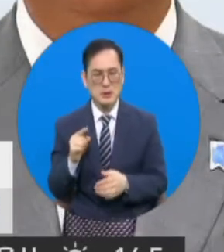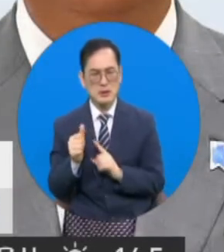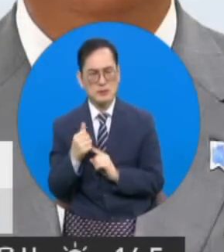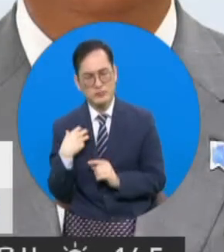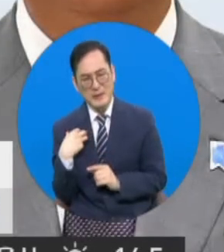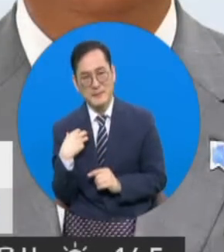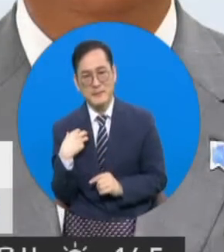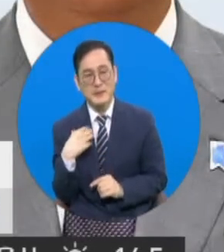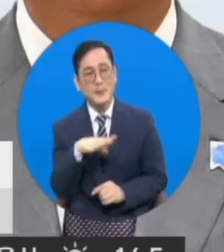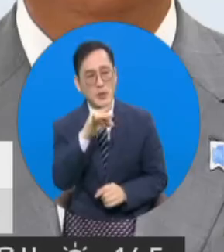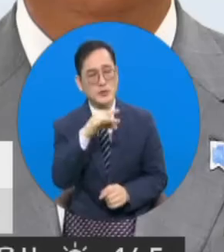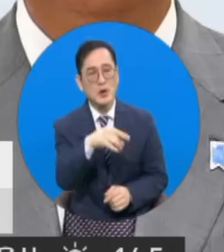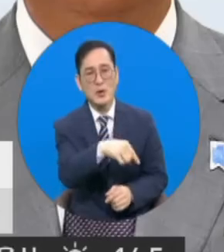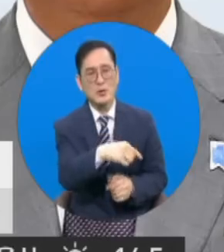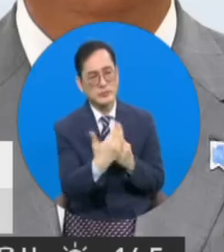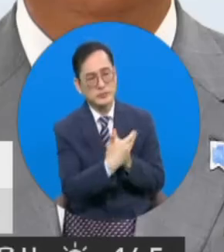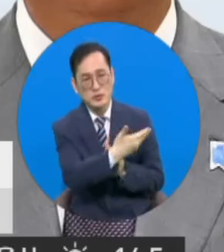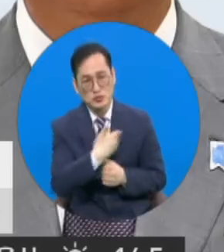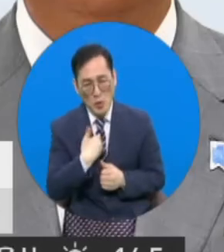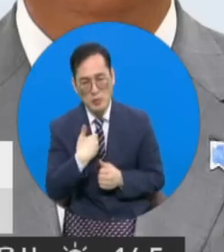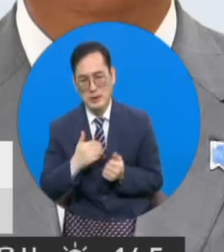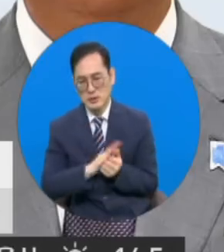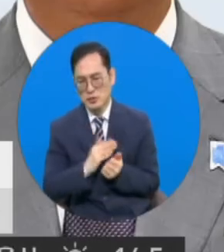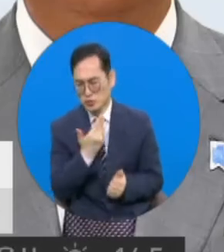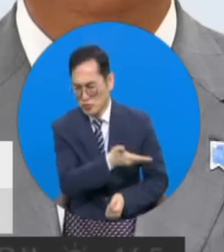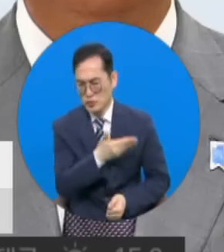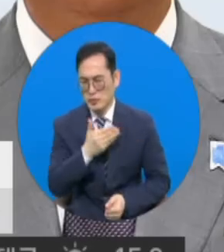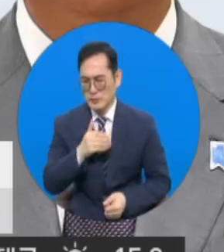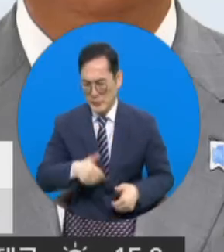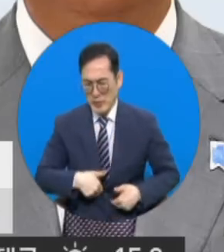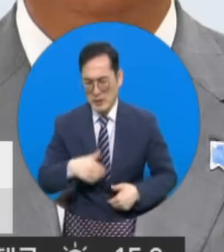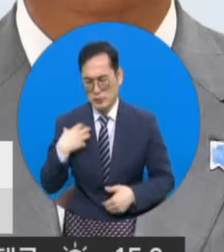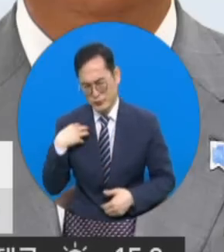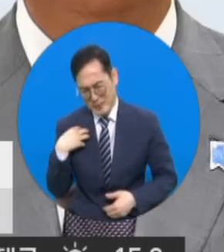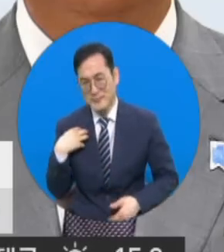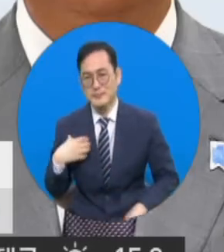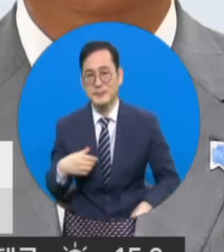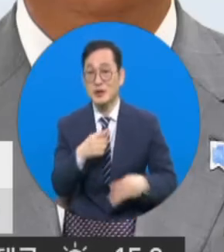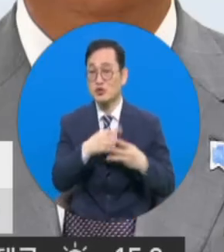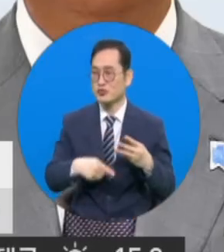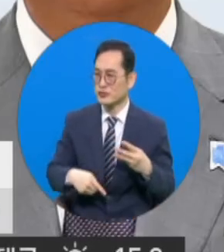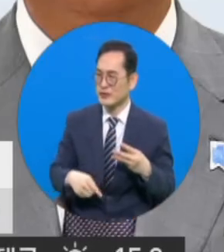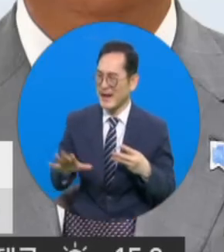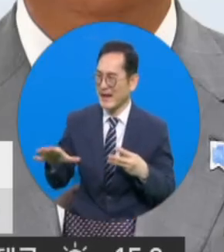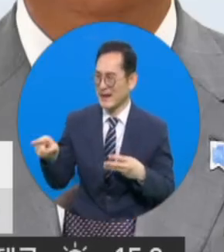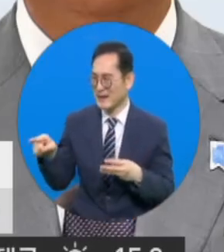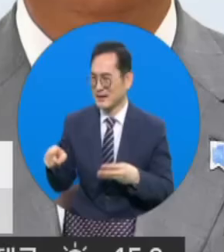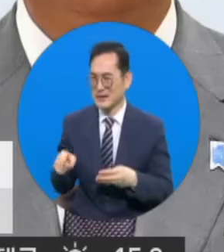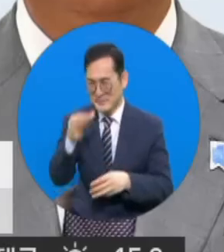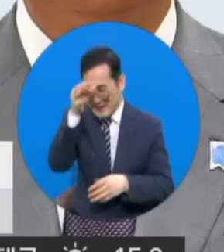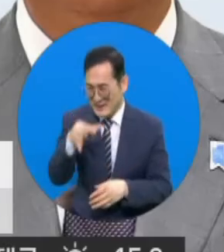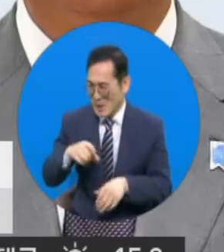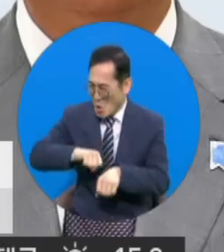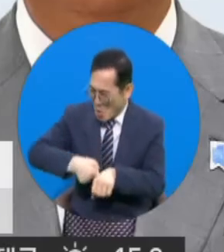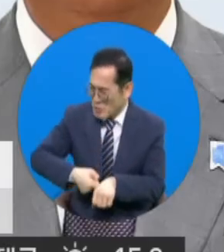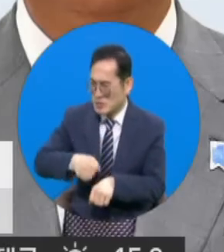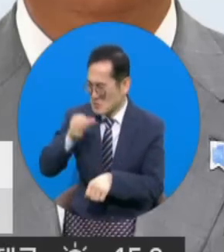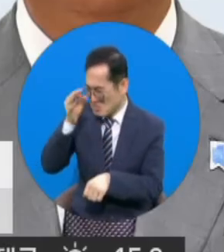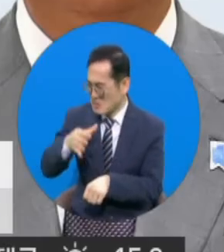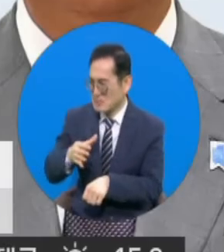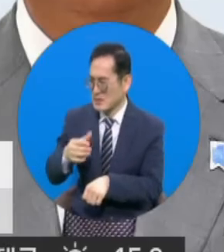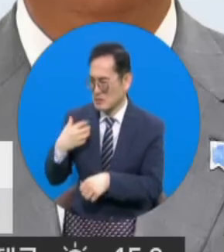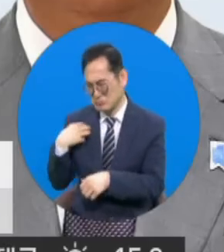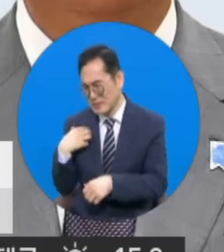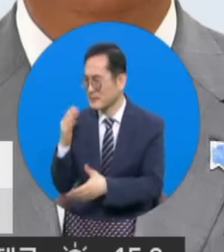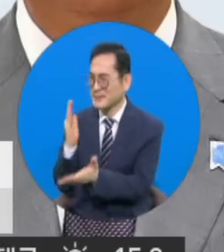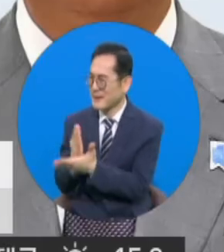저쪽에서 이렇게 먼저 손을 내밀어줬는데 나라도 뭘 좀 줘야 되는게 아닌가 그런 압박감을 느끼다 보니까 윤 대통령이 너무 부담스럽게 느끼지 말아라